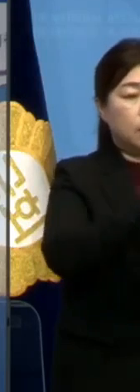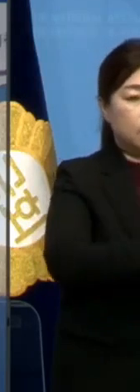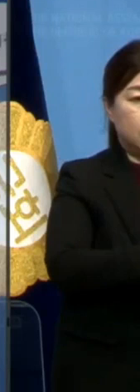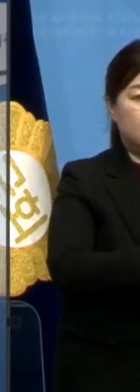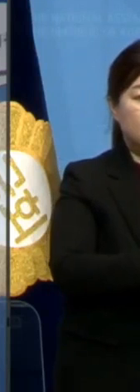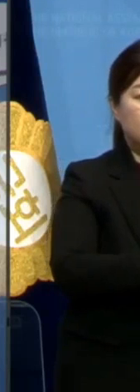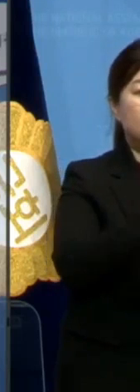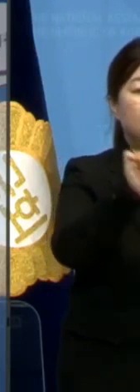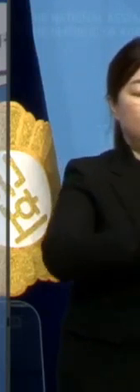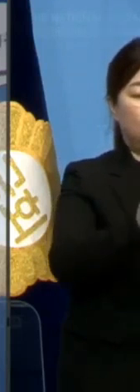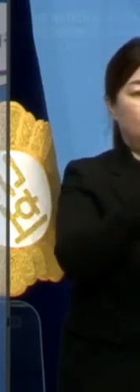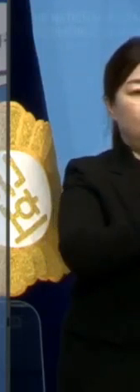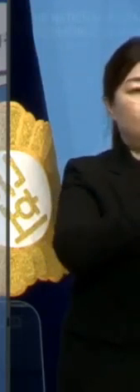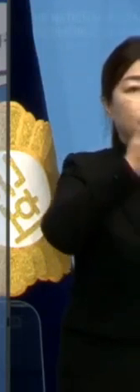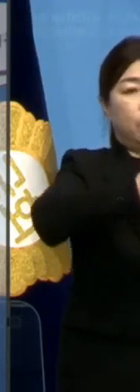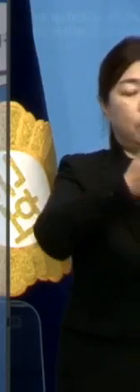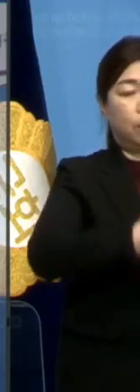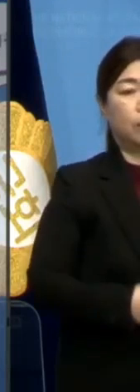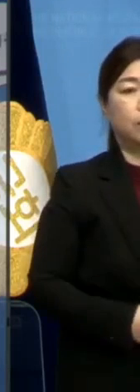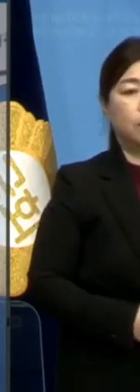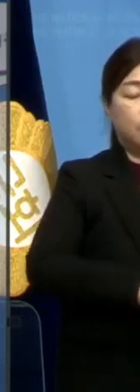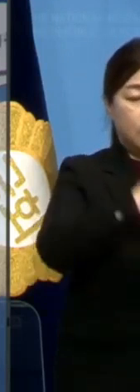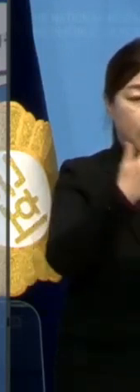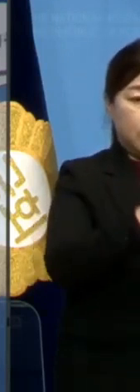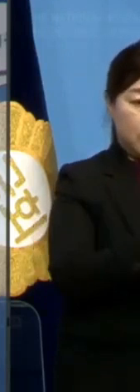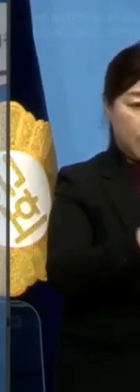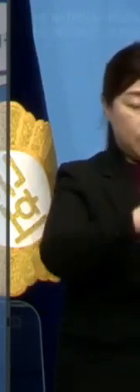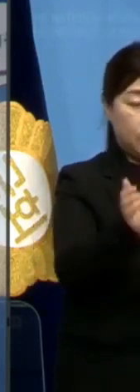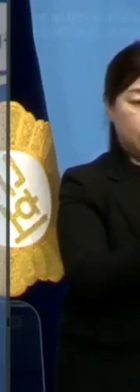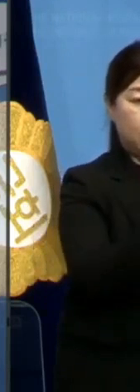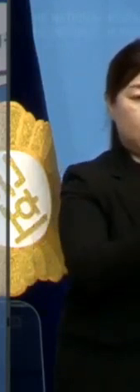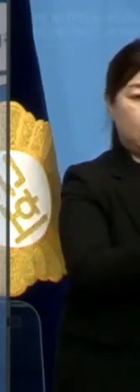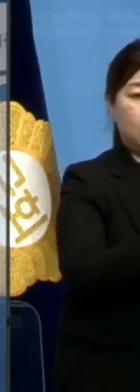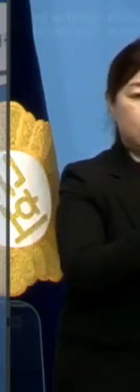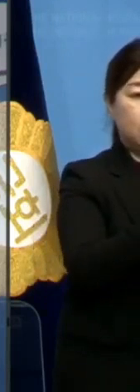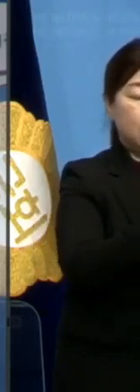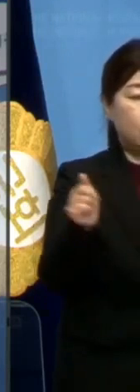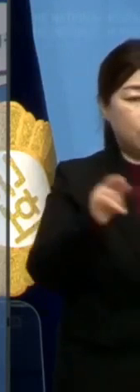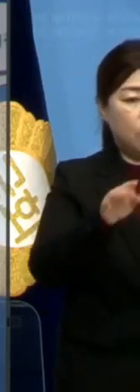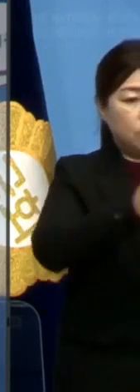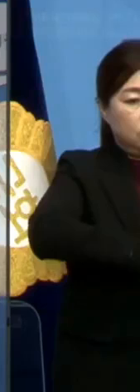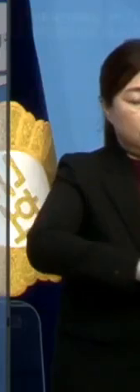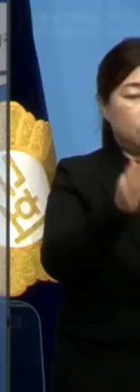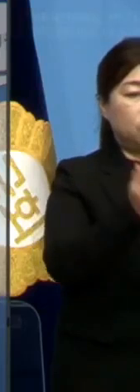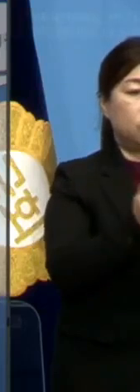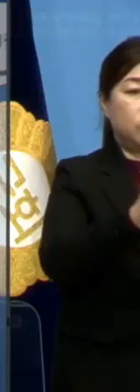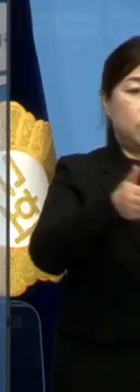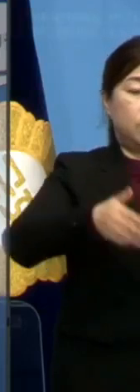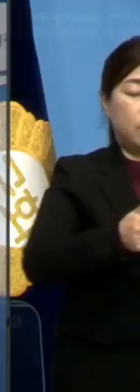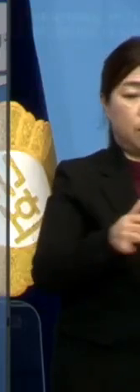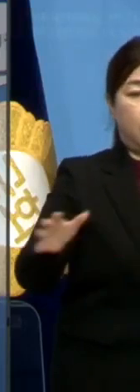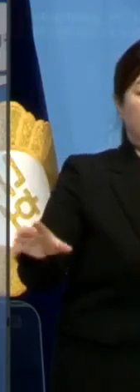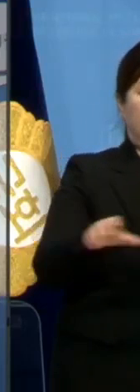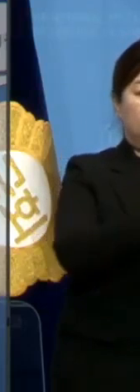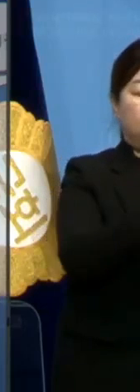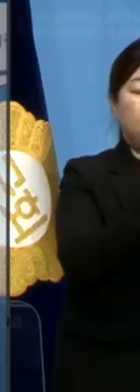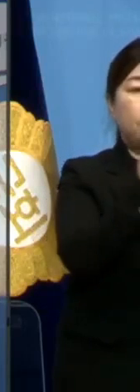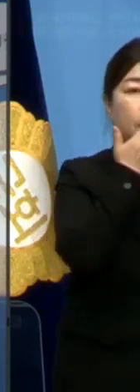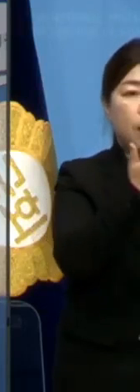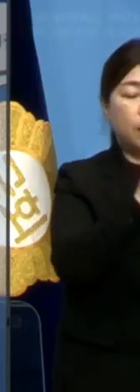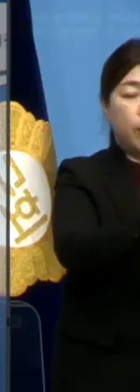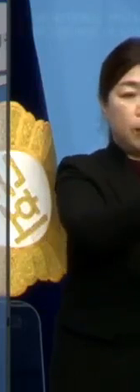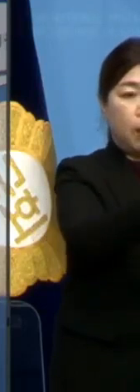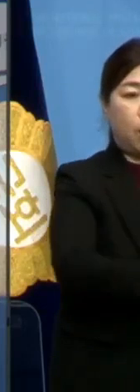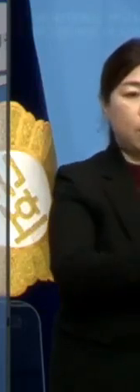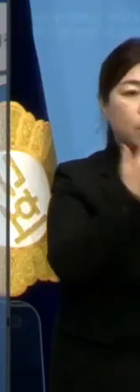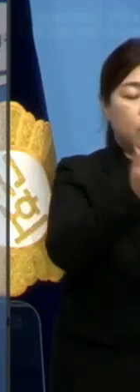벗어나 전체 야권 지지층과 무당층까지도 끌어안는 큰 정치의 모습, 4월 서울시장 승리뿐만